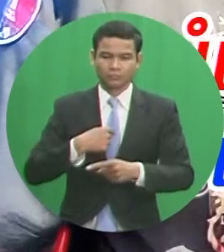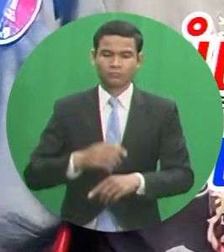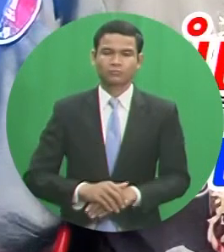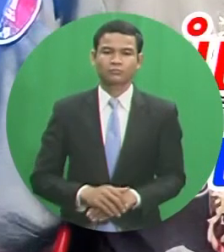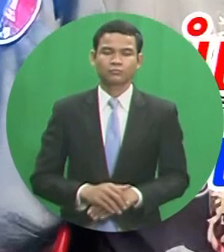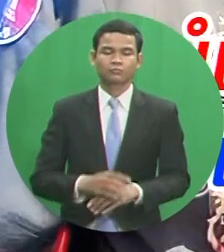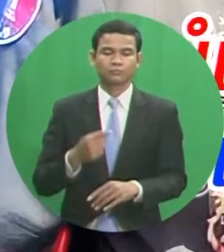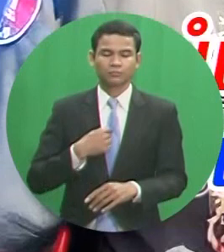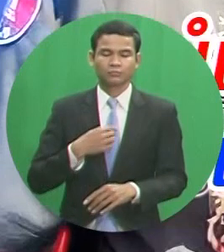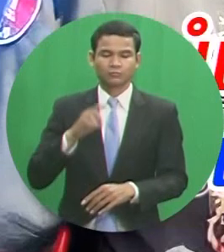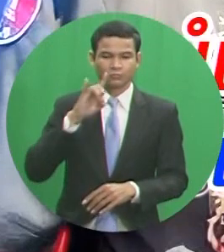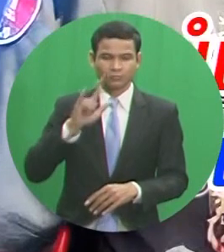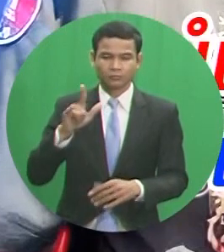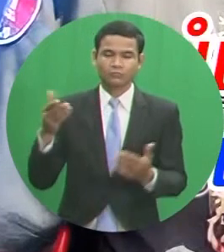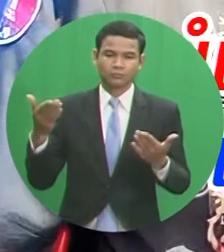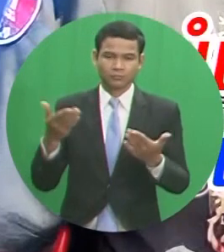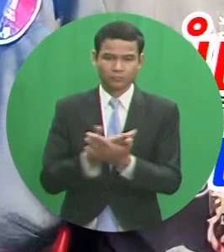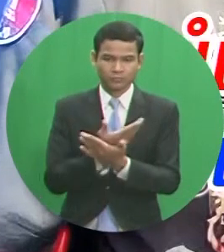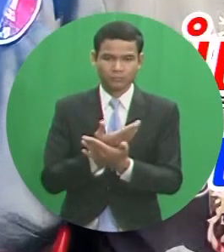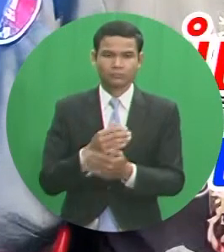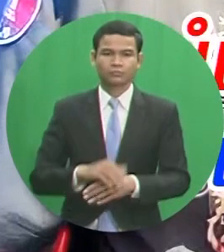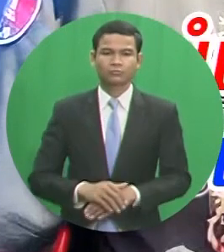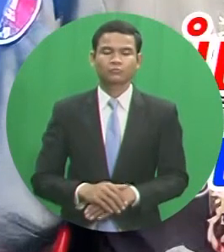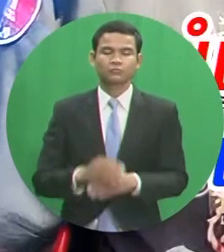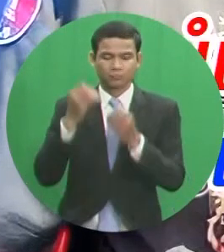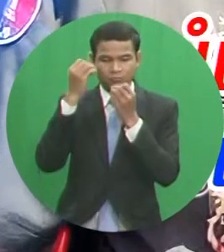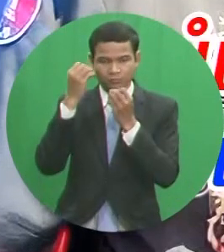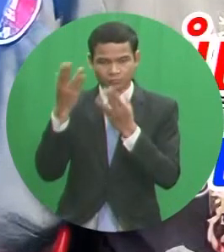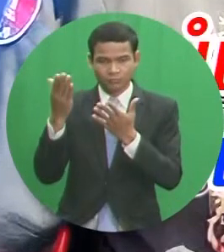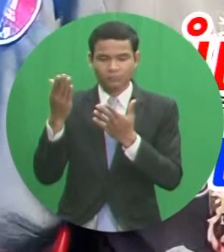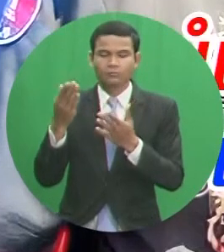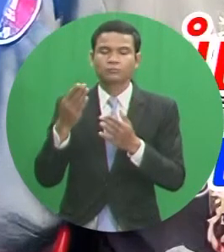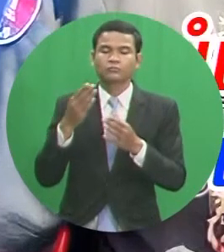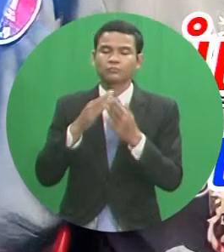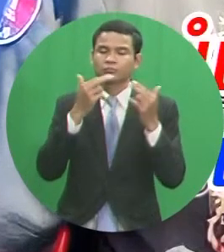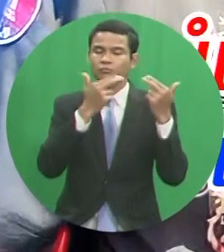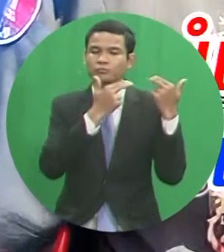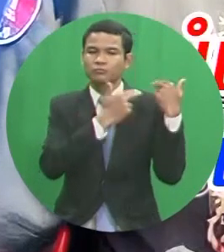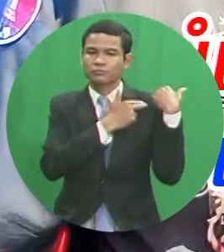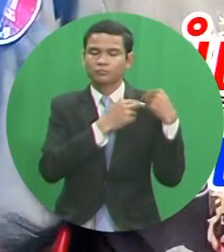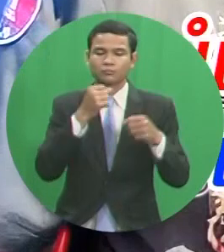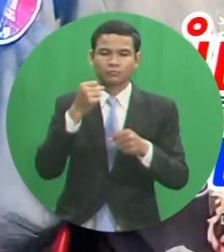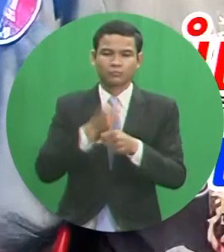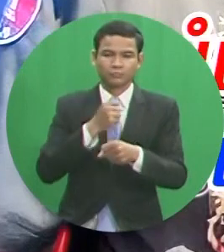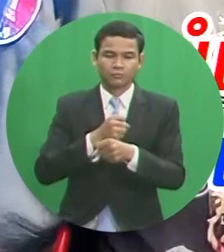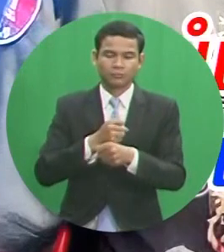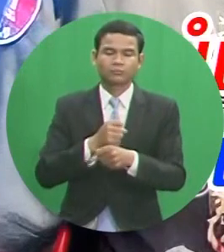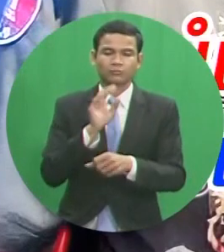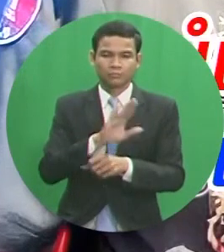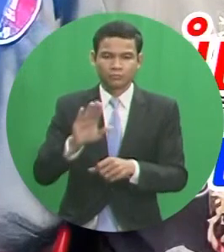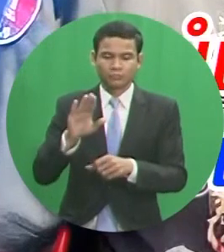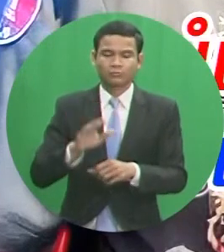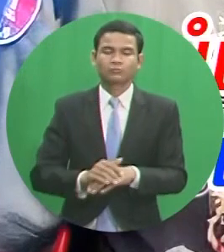ចឹងខ្ញុំសូមបញ្ជាក់សារជាថ្មីដើម្បីឲ្យយកការទទួលខុសត្រូវនោះ